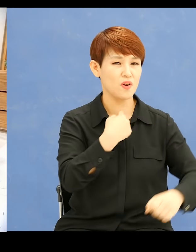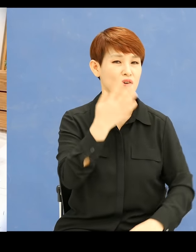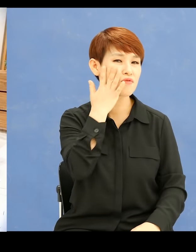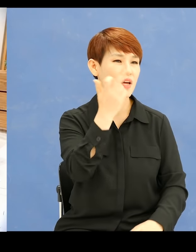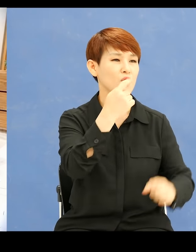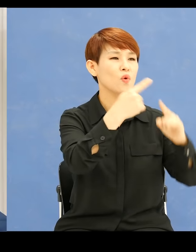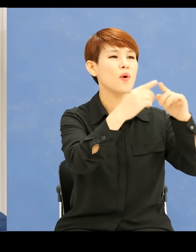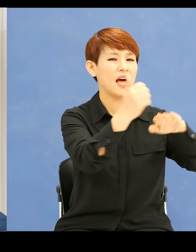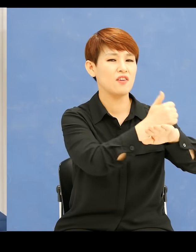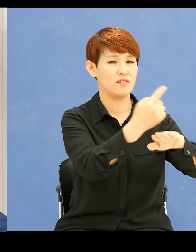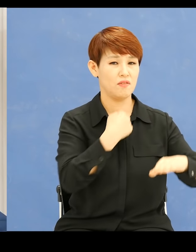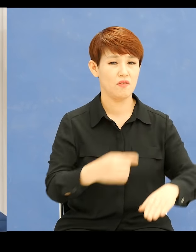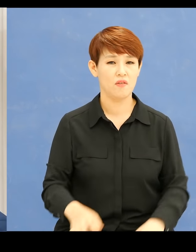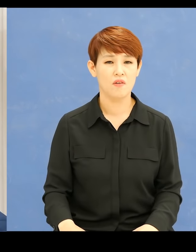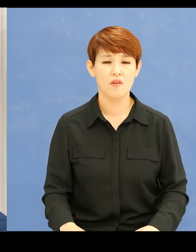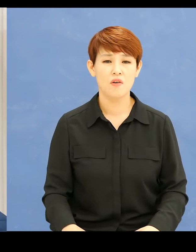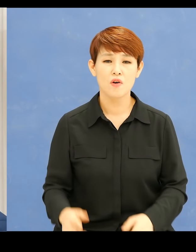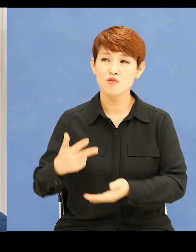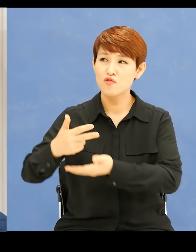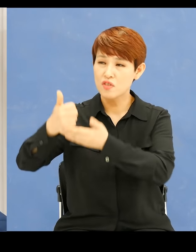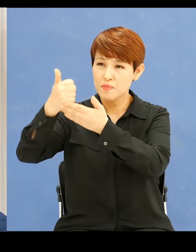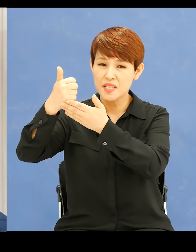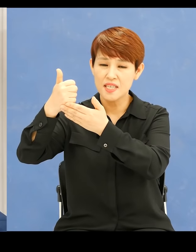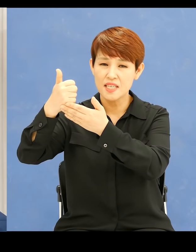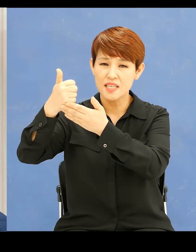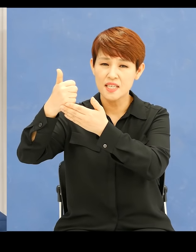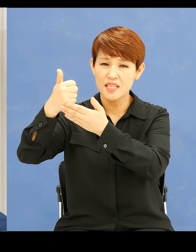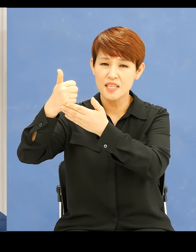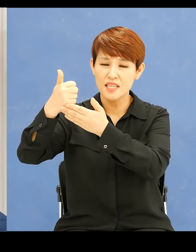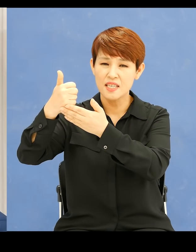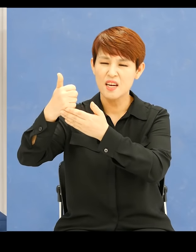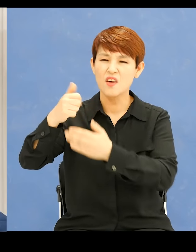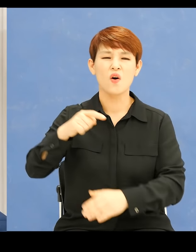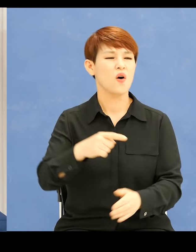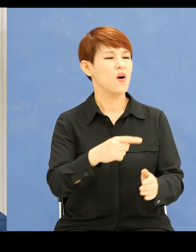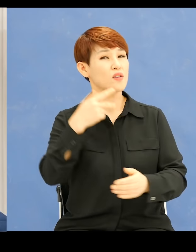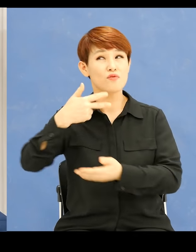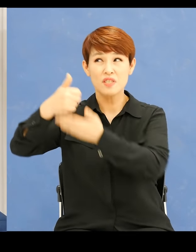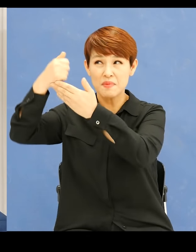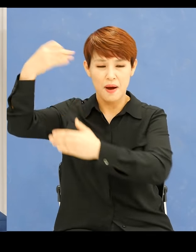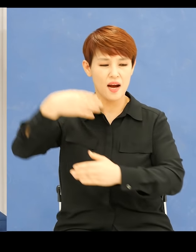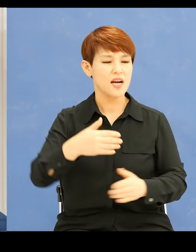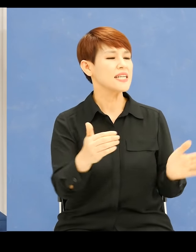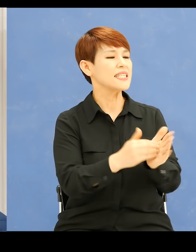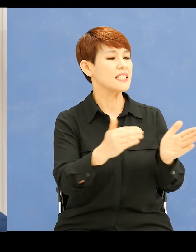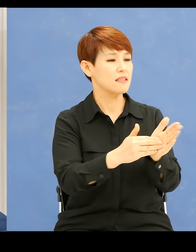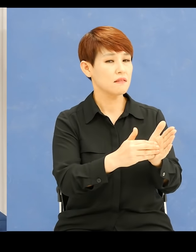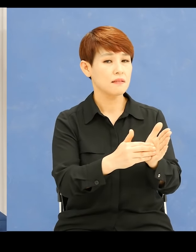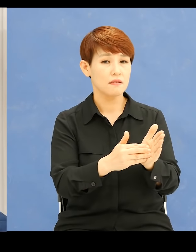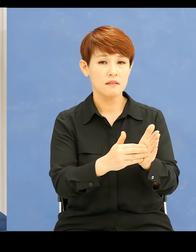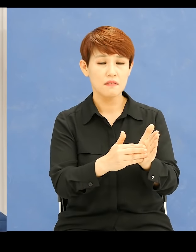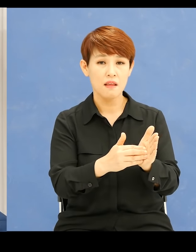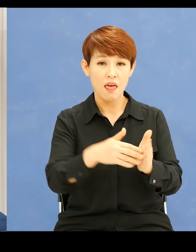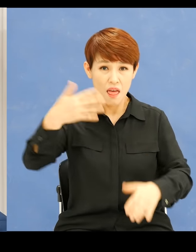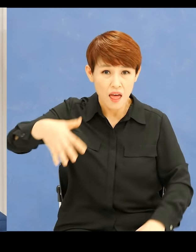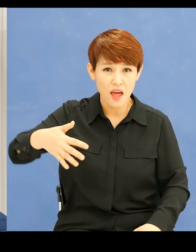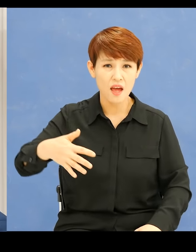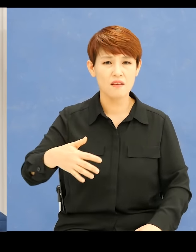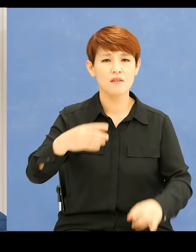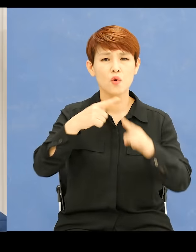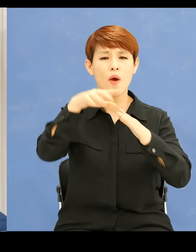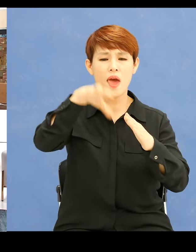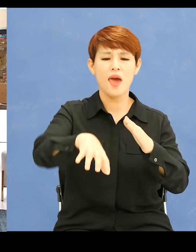있는데 교회는 주님이 보내시고 주님이 떠나라 그러지 않으면 죽어야 된다는 그런 어떤 저에게 있어서는 교회론이 있기 때문에